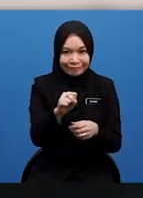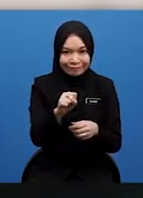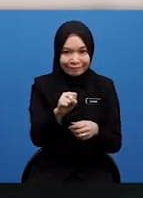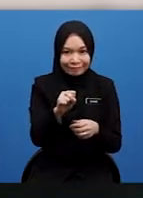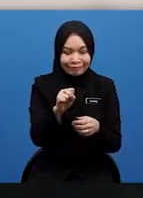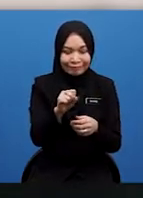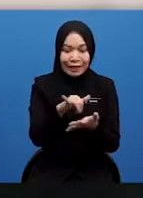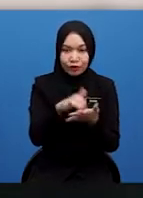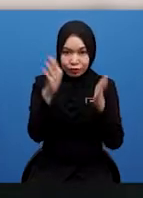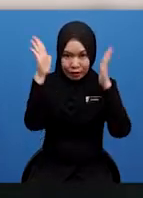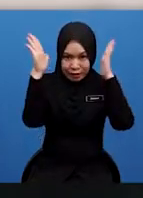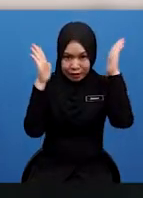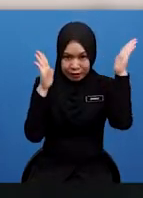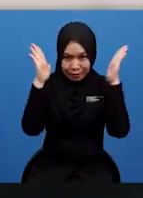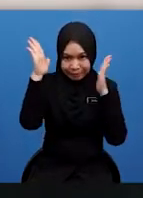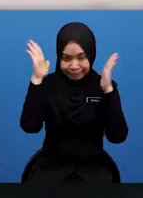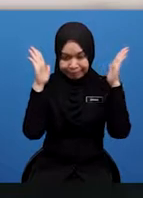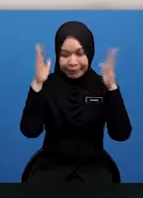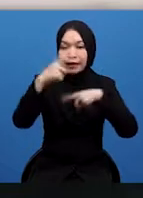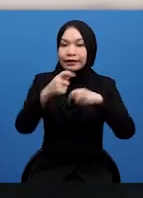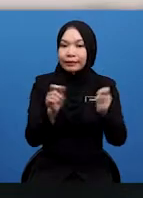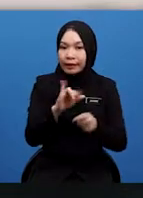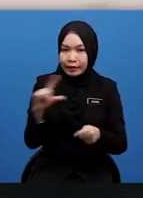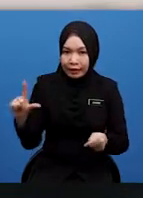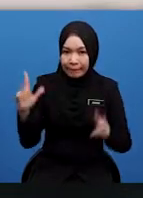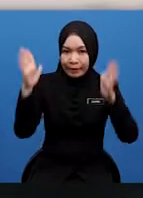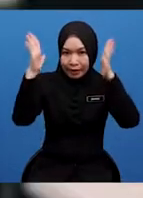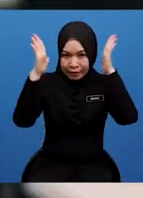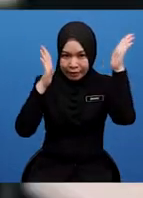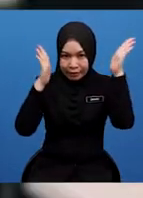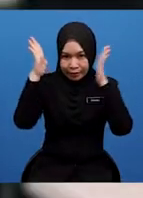Malaysia. Tempat adalah Malaysia.